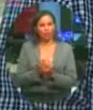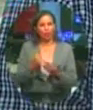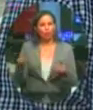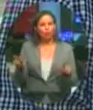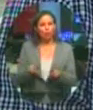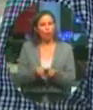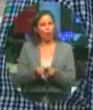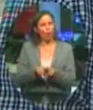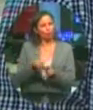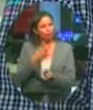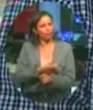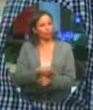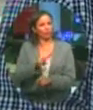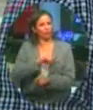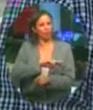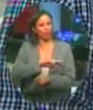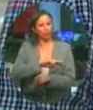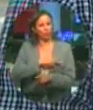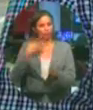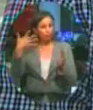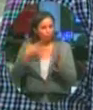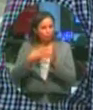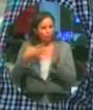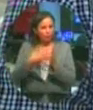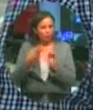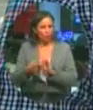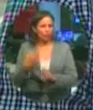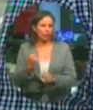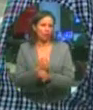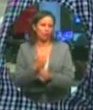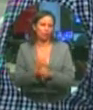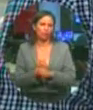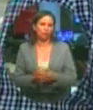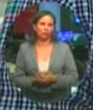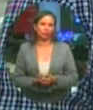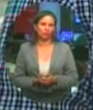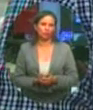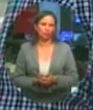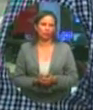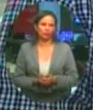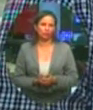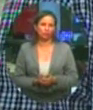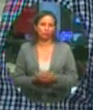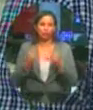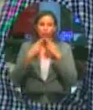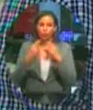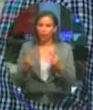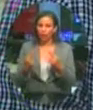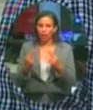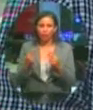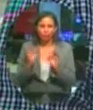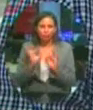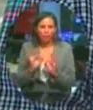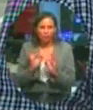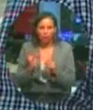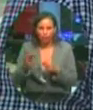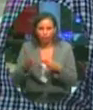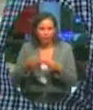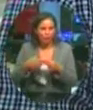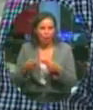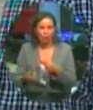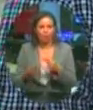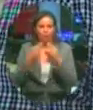את העניין הזה לידיו ויעשה מעשה. התשובה והפתרון נמצאים ממש מול האף של